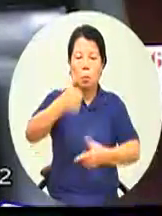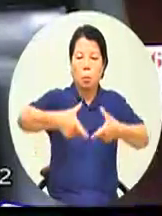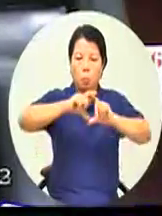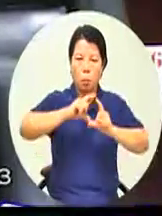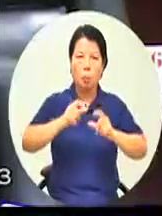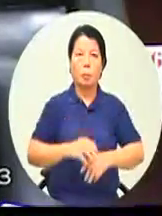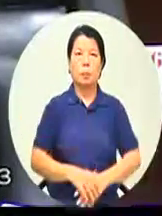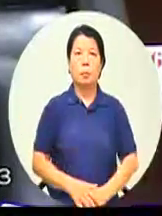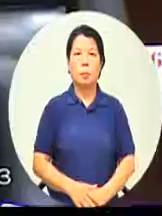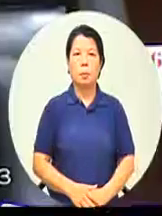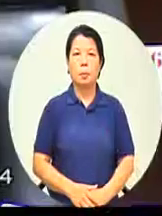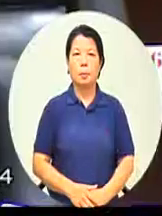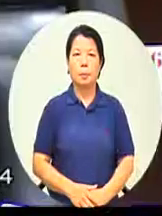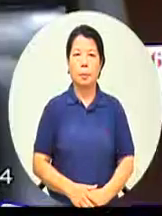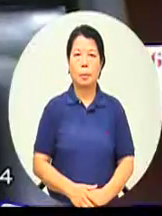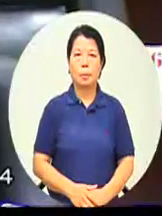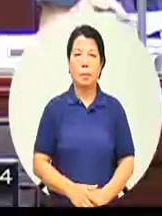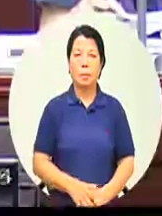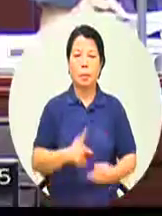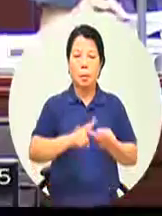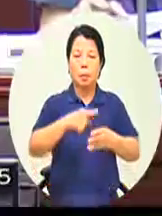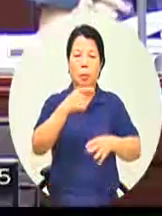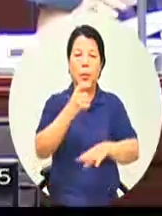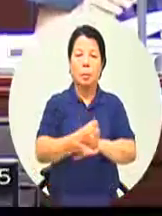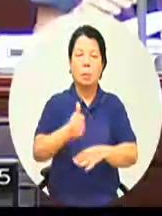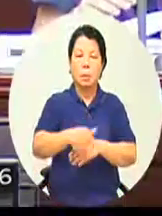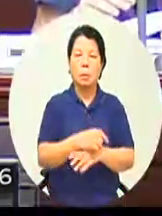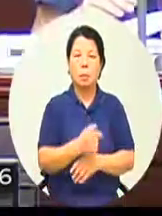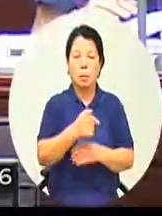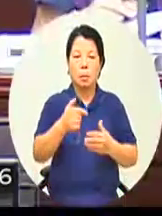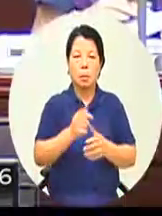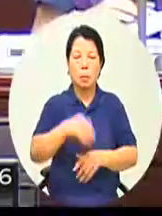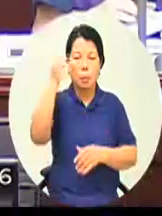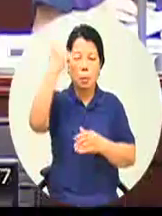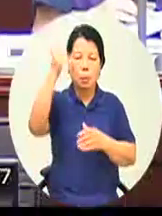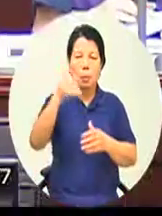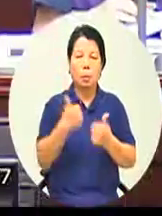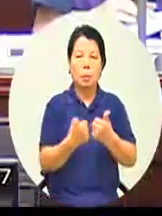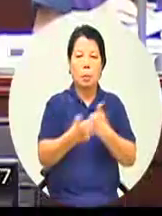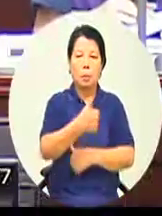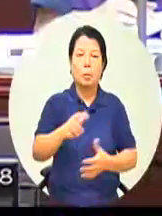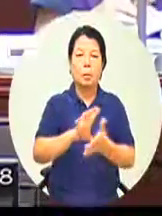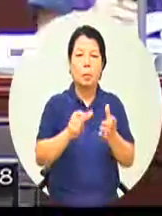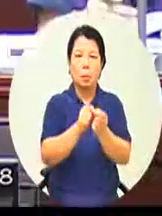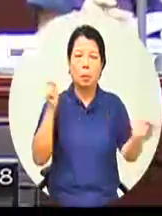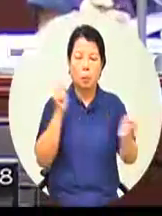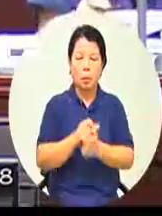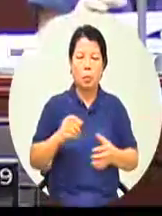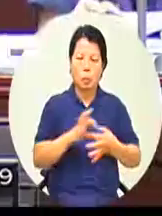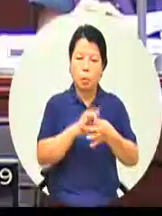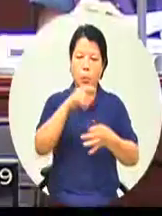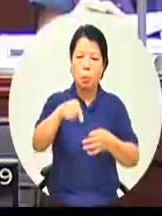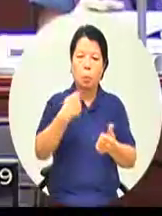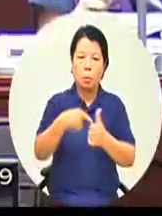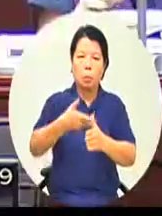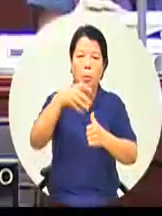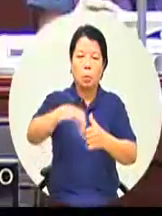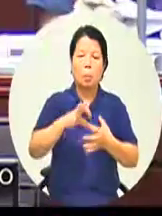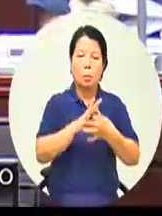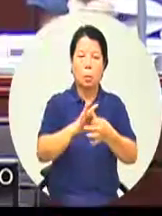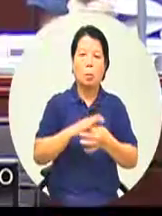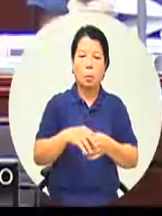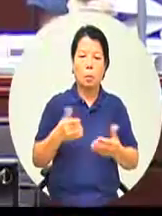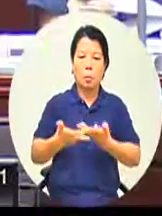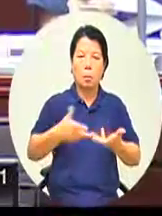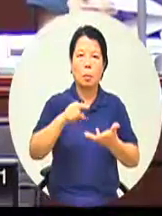谢。 好，主席，我们非常谢谢高院长久持续的关心这个教育相关的这些事